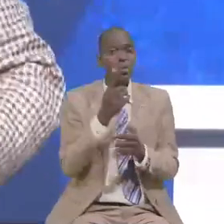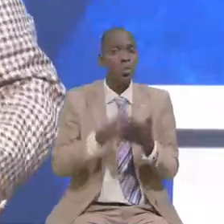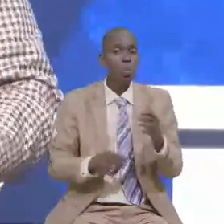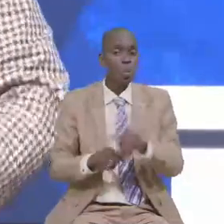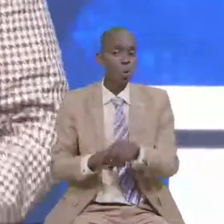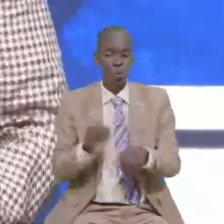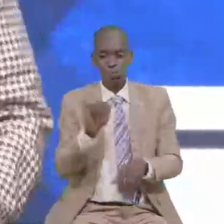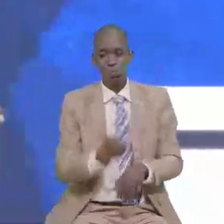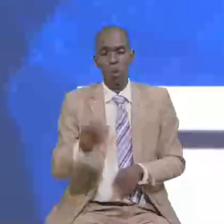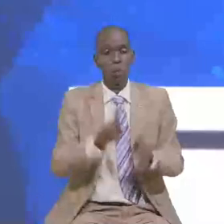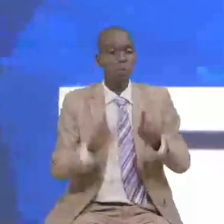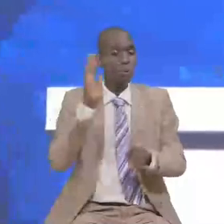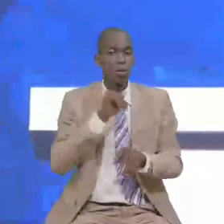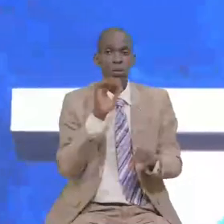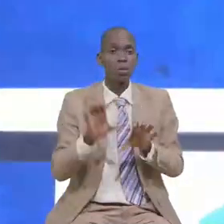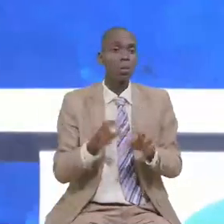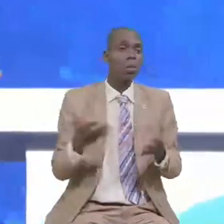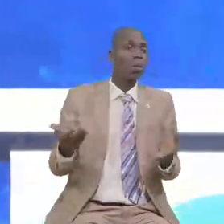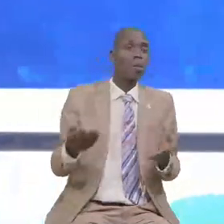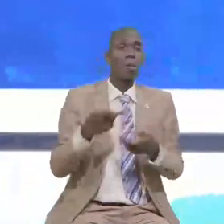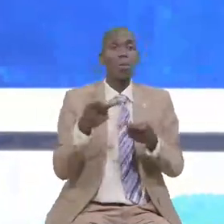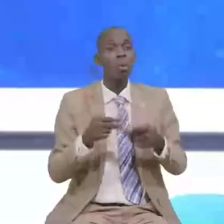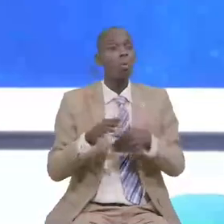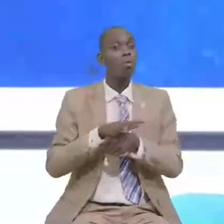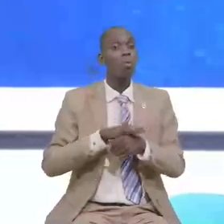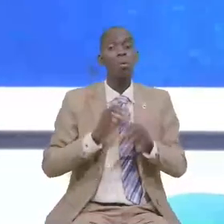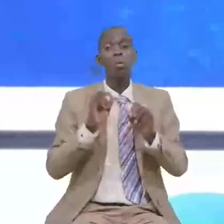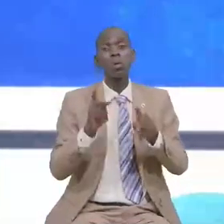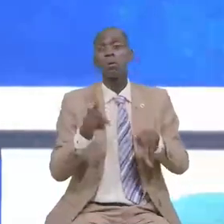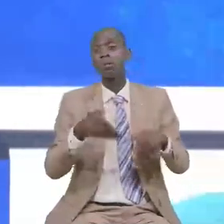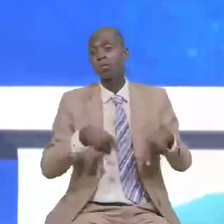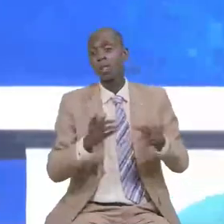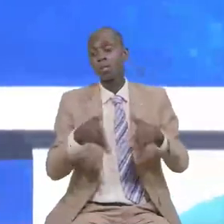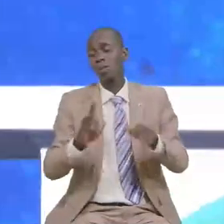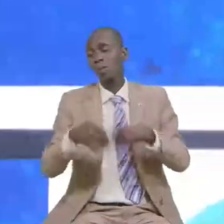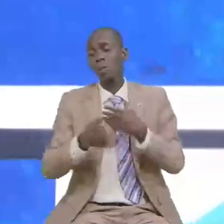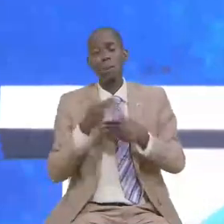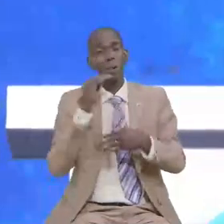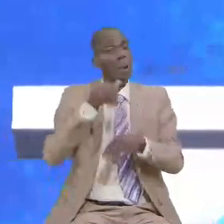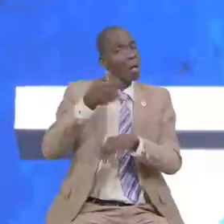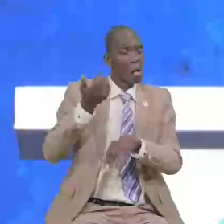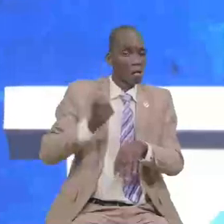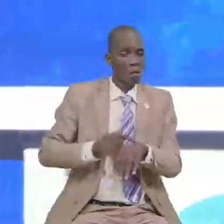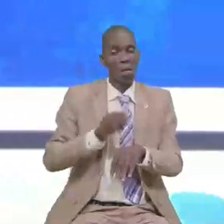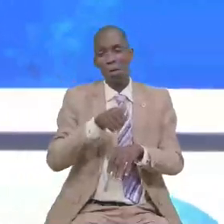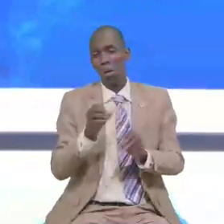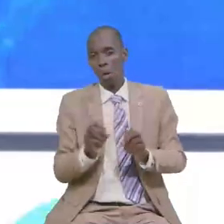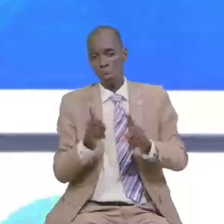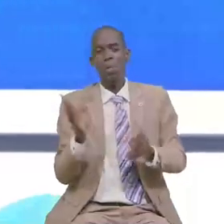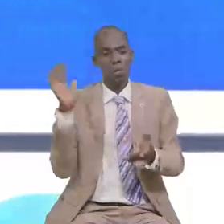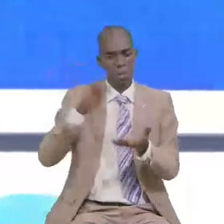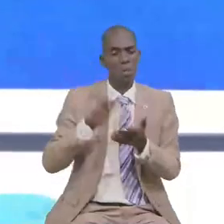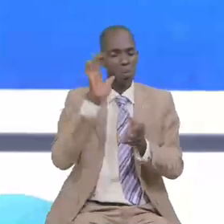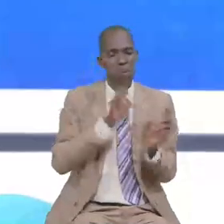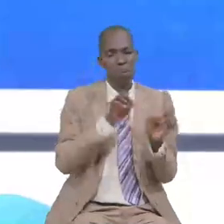que les gens ordinaires ne feraient pas, que le lieu est trop rempli, encombré, oui, rentrons chez nous, on